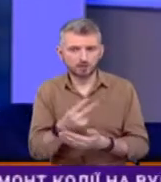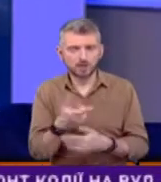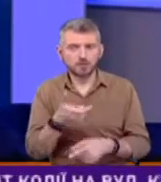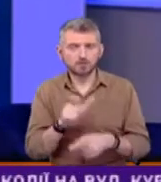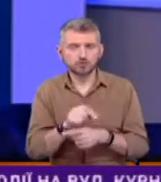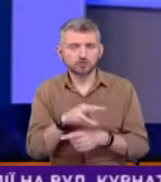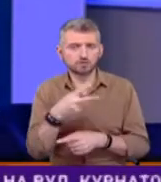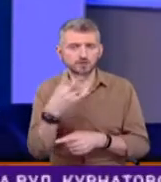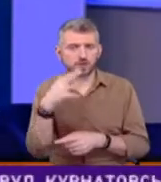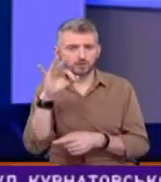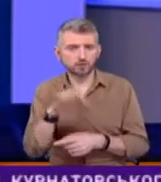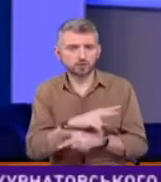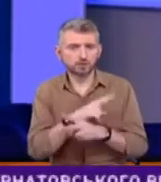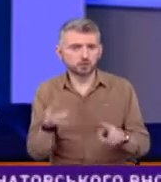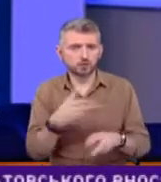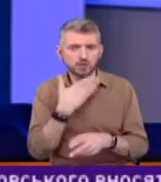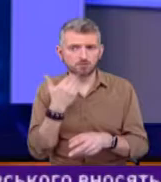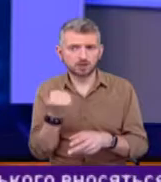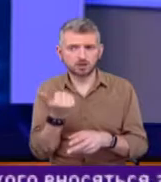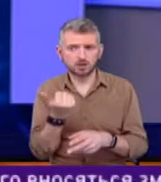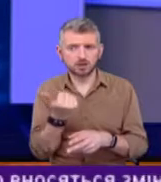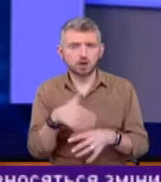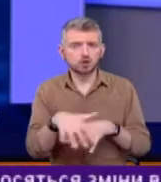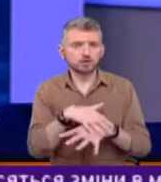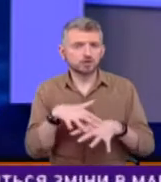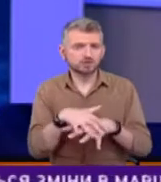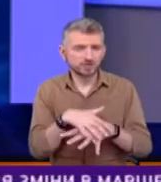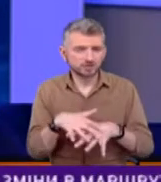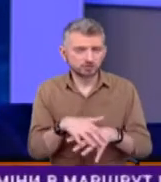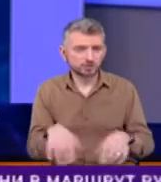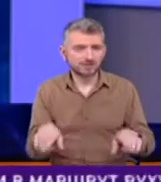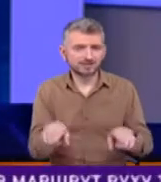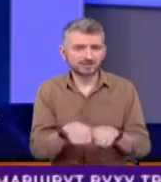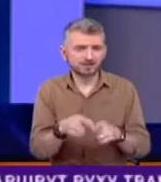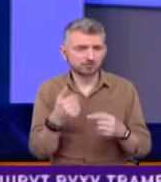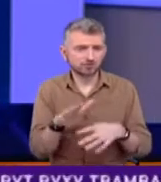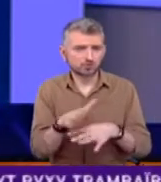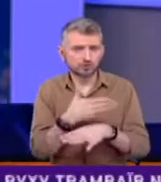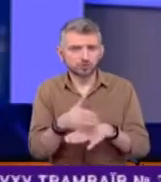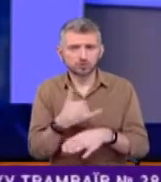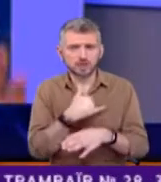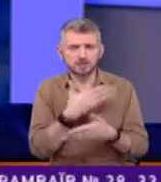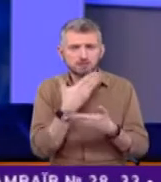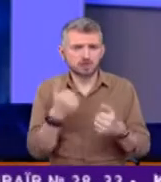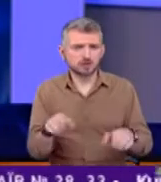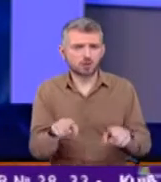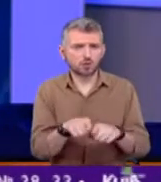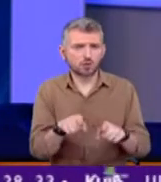більше ніж 25% ніхто не має. Тобто суспільство вже настільки структурувалося, що у нас вже навіть немає